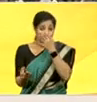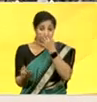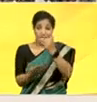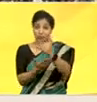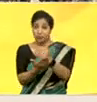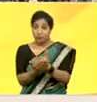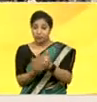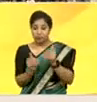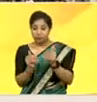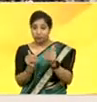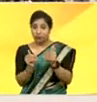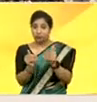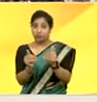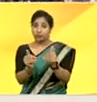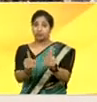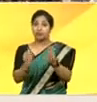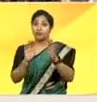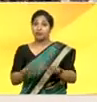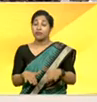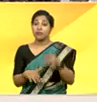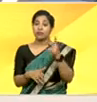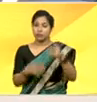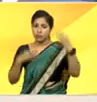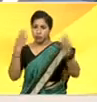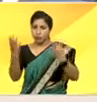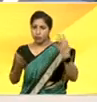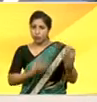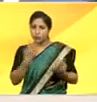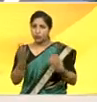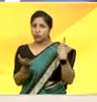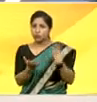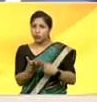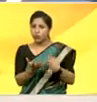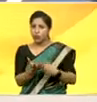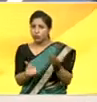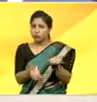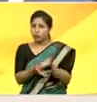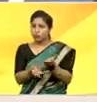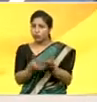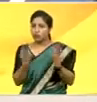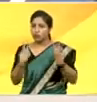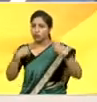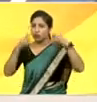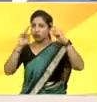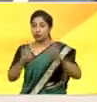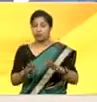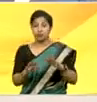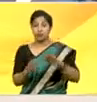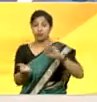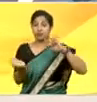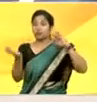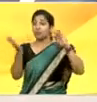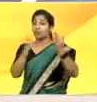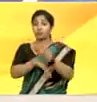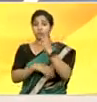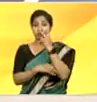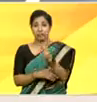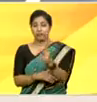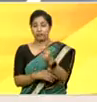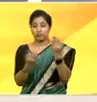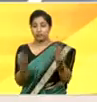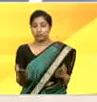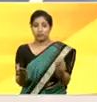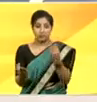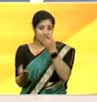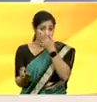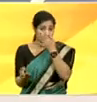आयोजन आगे बढ़ रहा है, नए नए रिकॉर्ड्स बन रहे हैं। दुनिया भर में योग